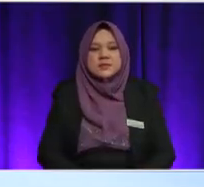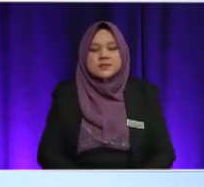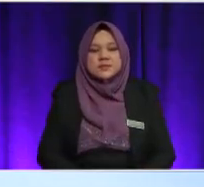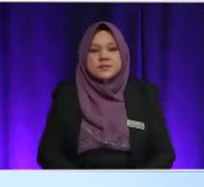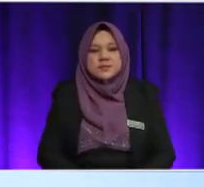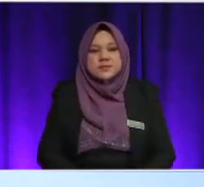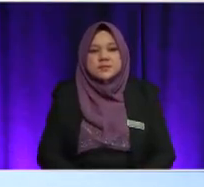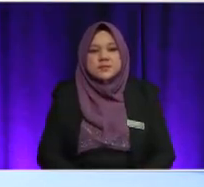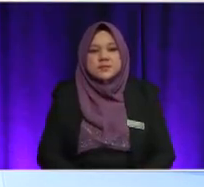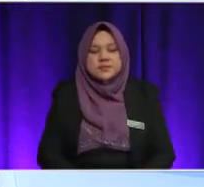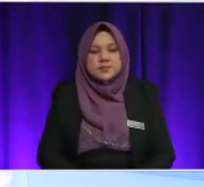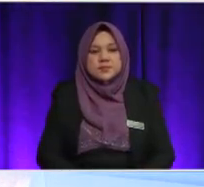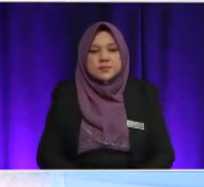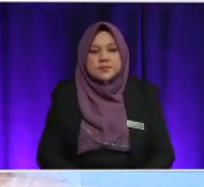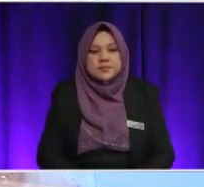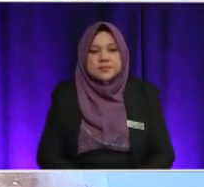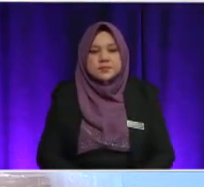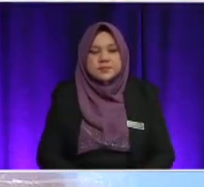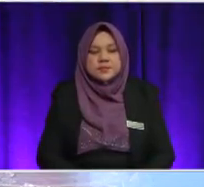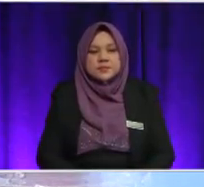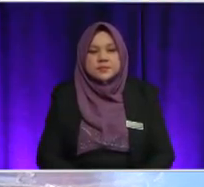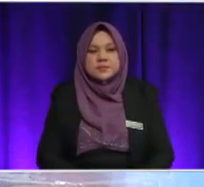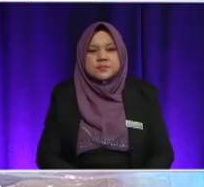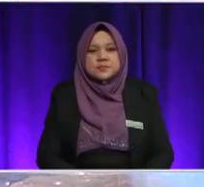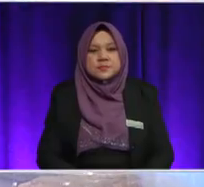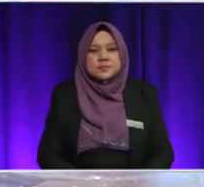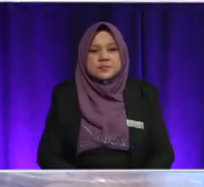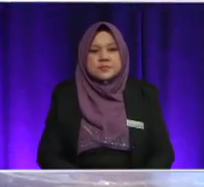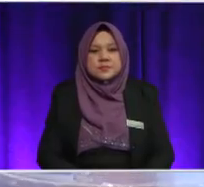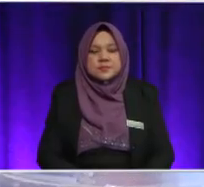tuangkan sedikit oke cukup